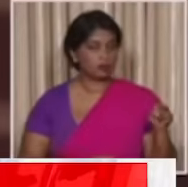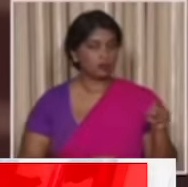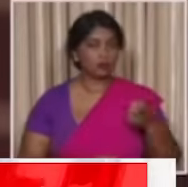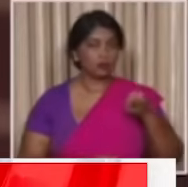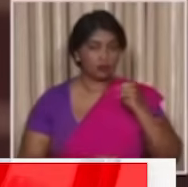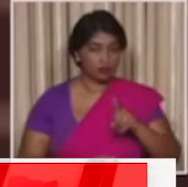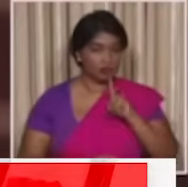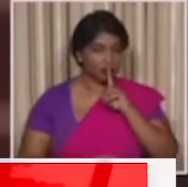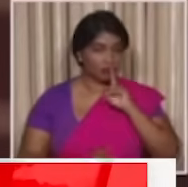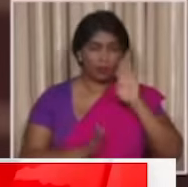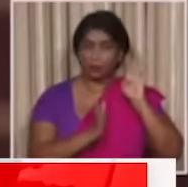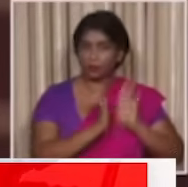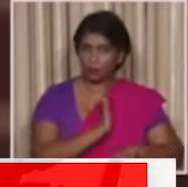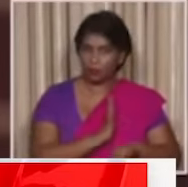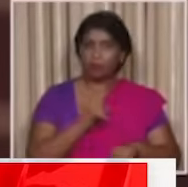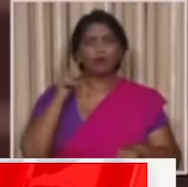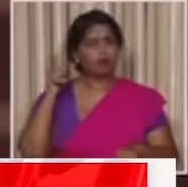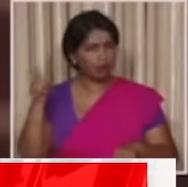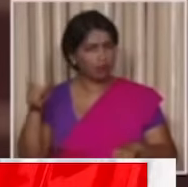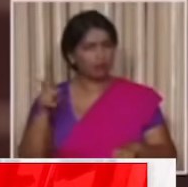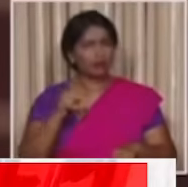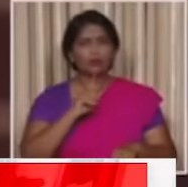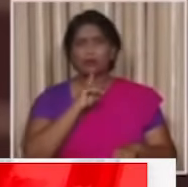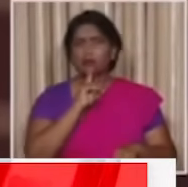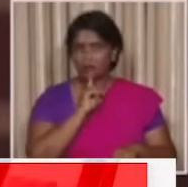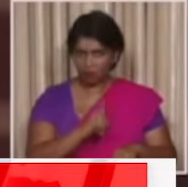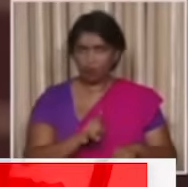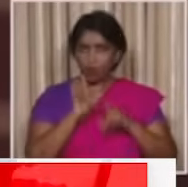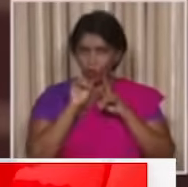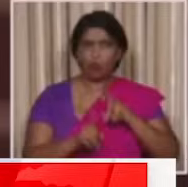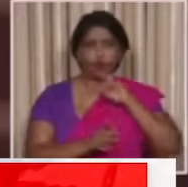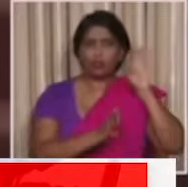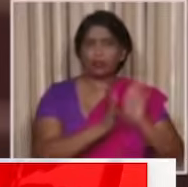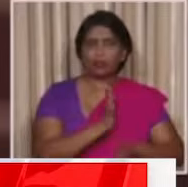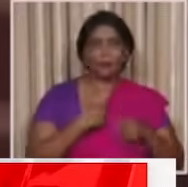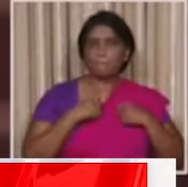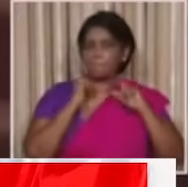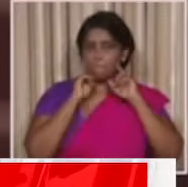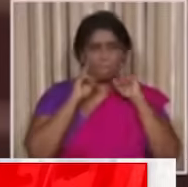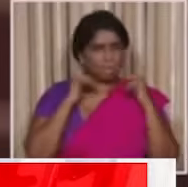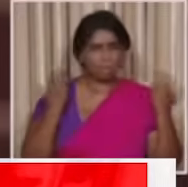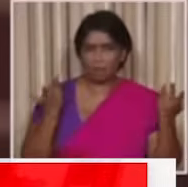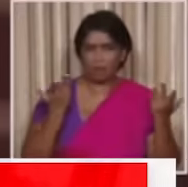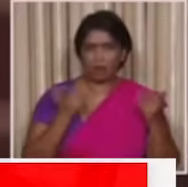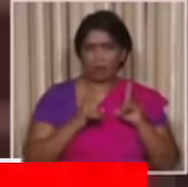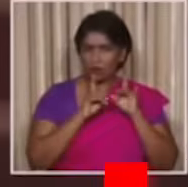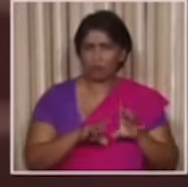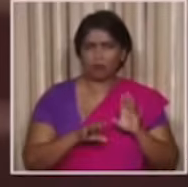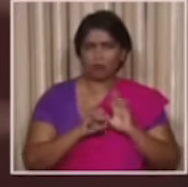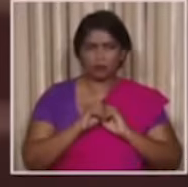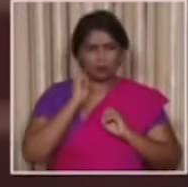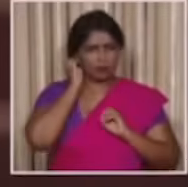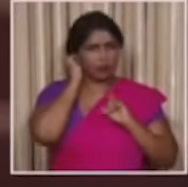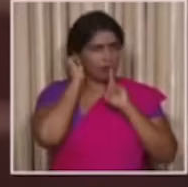නියෝගයක් දීලා ඒක අහක් කරේ ඔබ පුතුමා දුන්න නියෝගය පදනම් කරගෙනද කියන එක අපි දන්නේ නැහැ. මං හිතන්නේ එහෙම දෙයක් ඒක ප්‍රකාශයට පත්